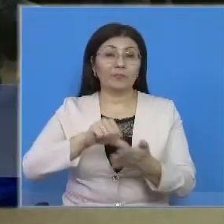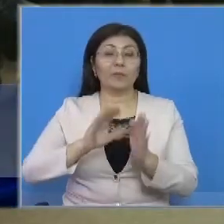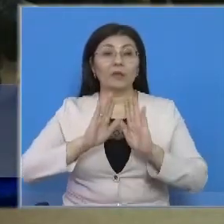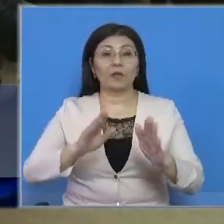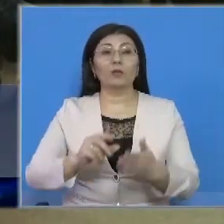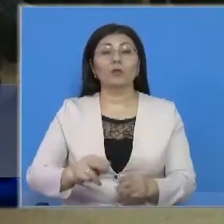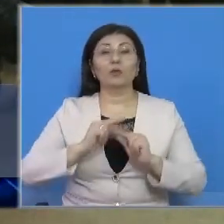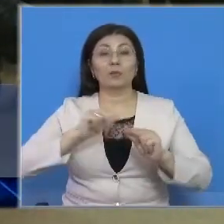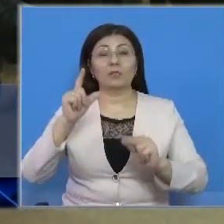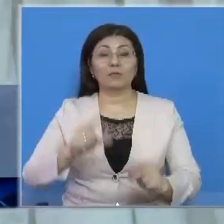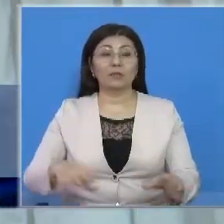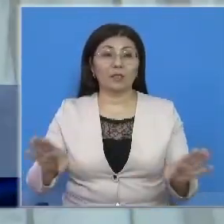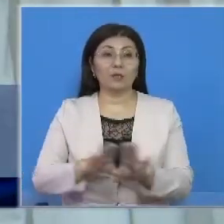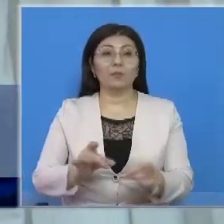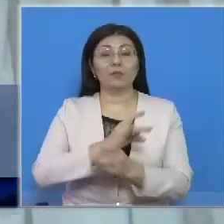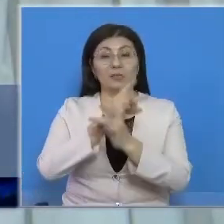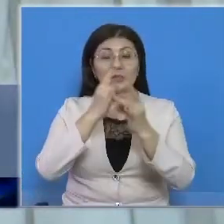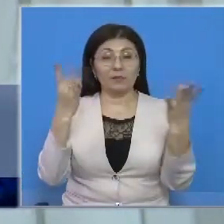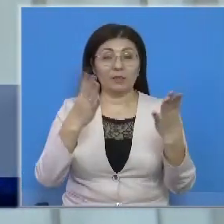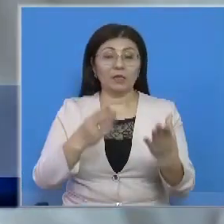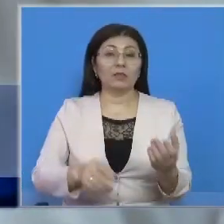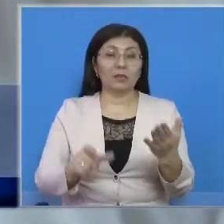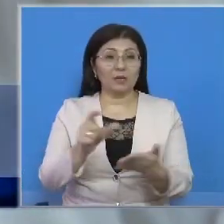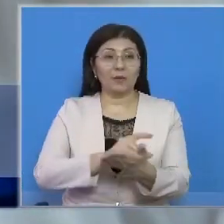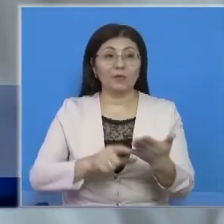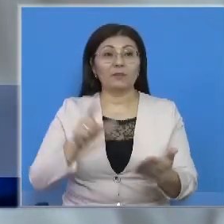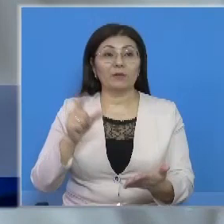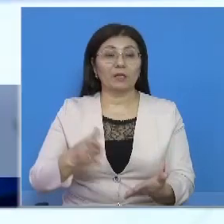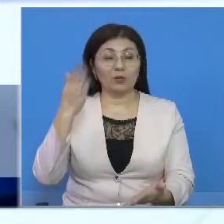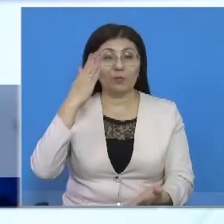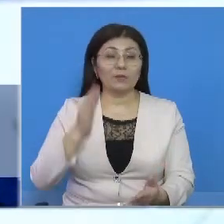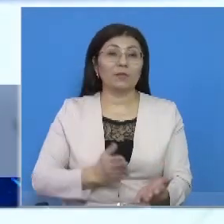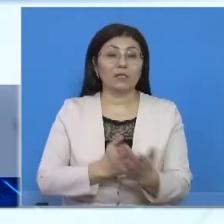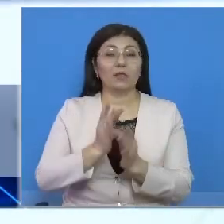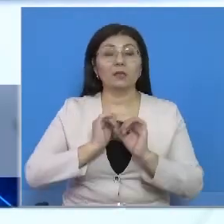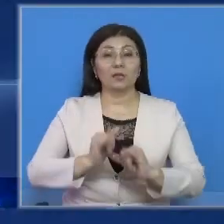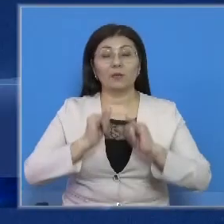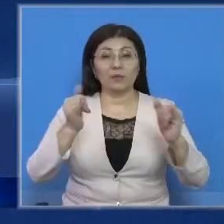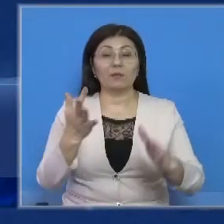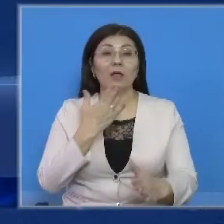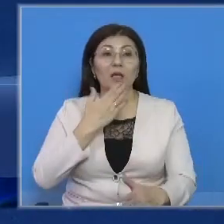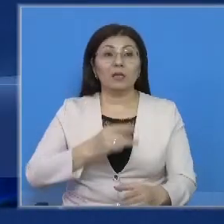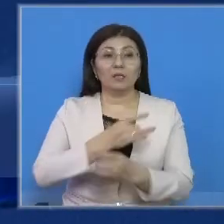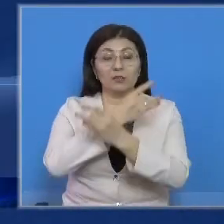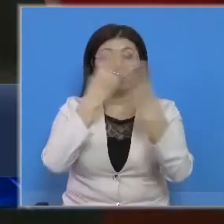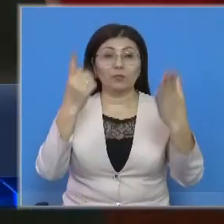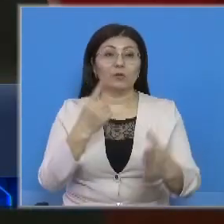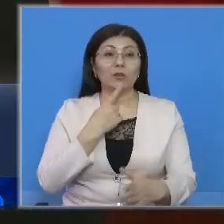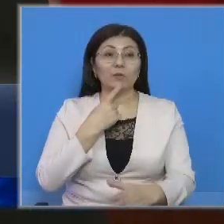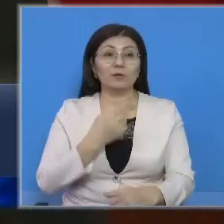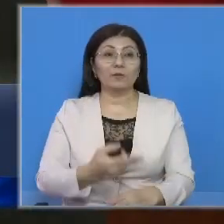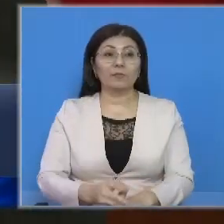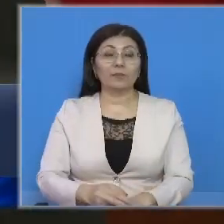педагоги но и деятели культуры а именно этой скеры и певцы творчества которых направлено на развитие национальной культуры и языка